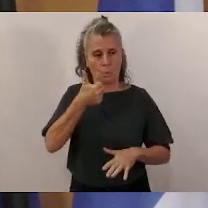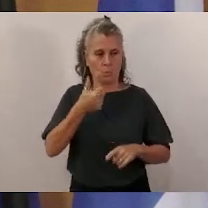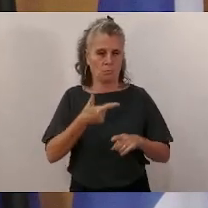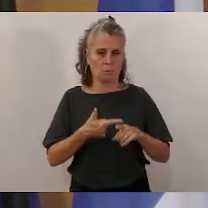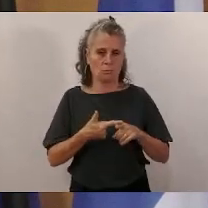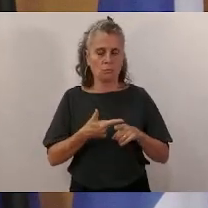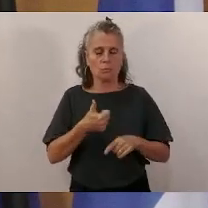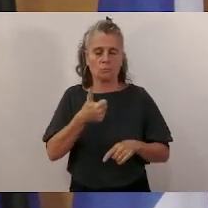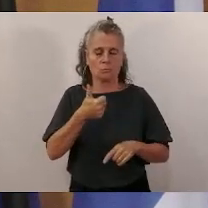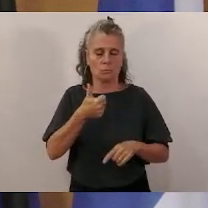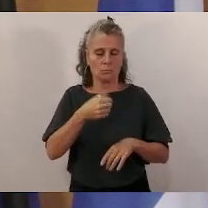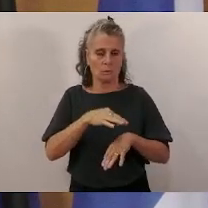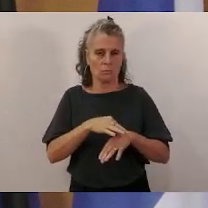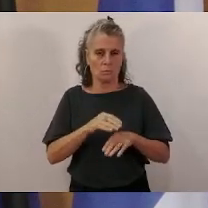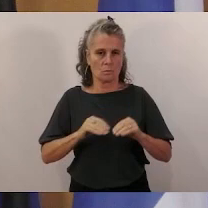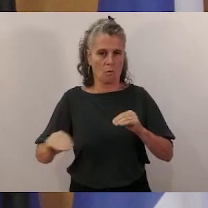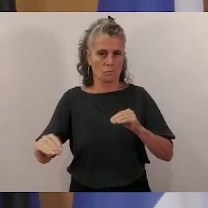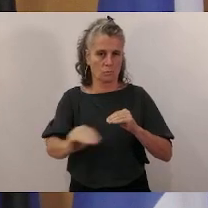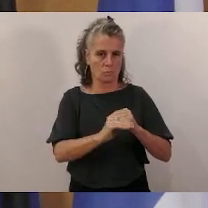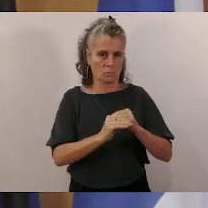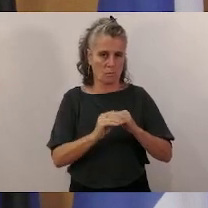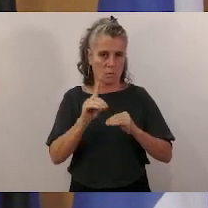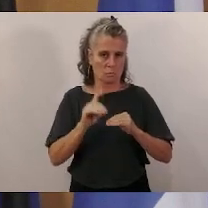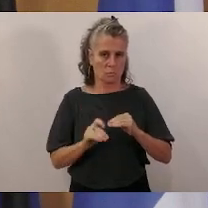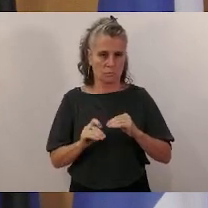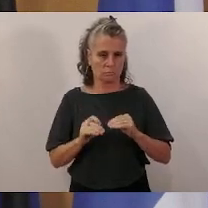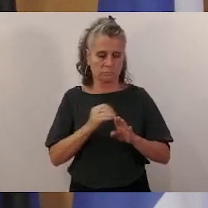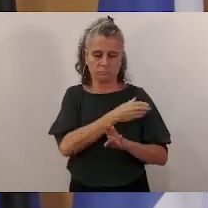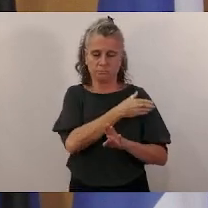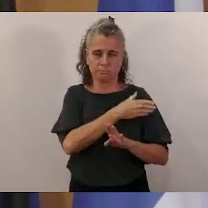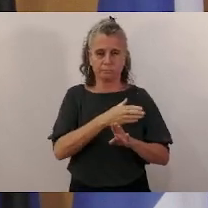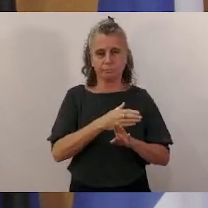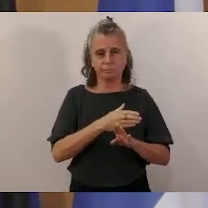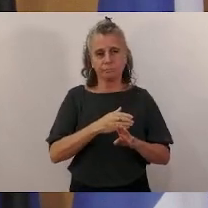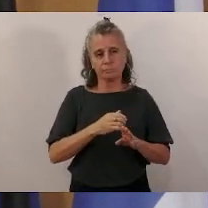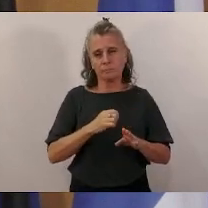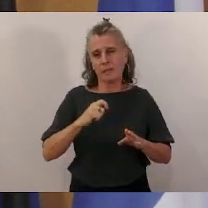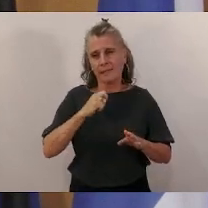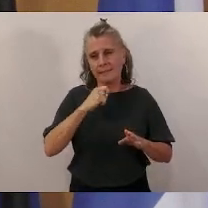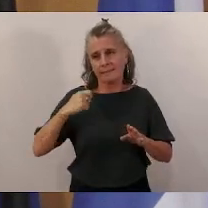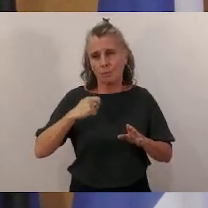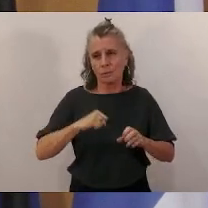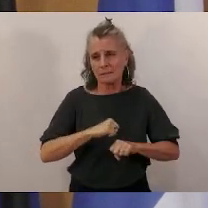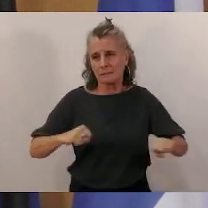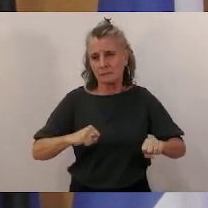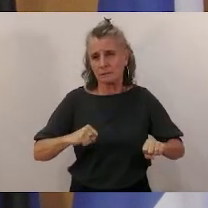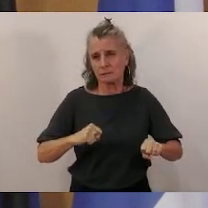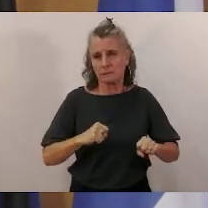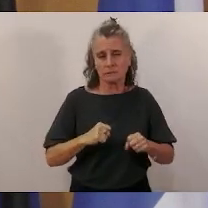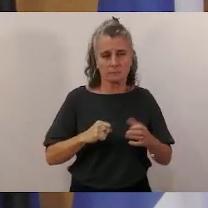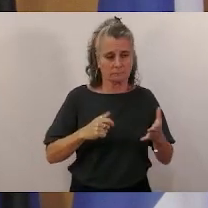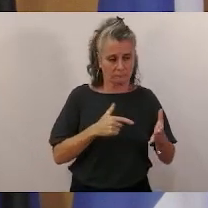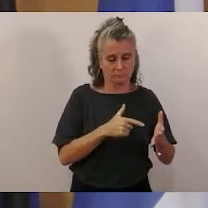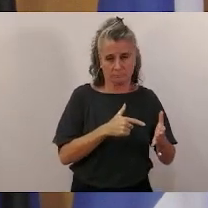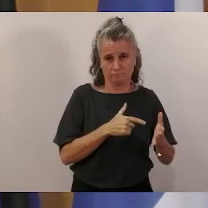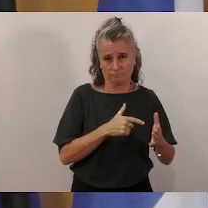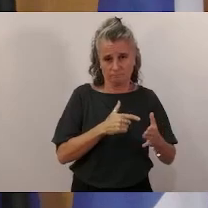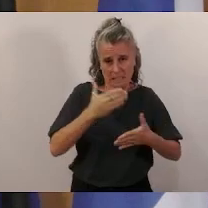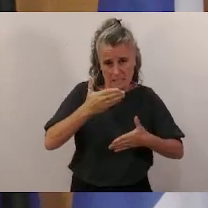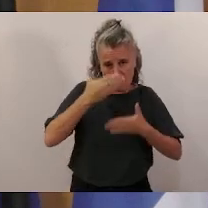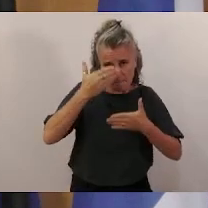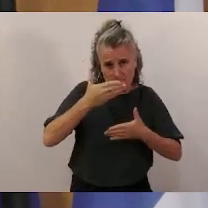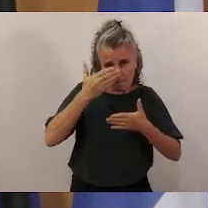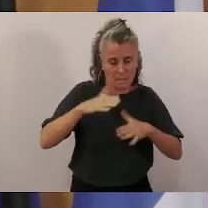silence, en hommage à toutes les victimes du terrorisme islamiste d'Israël à Bruxelles et dans notre pays,